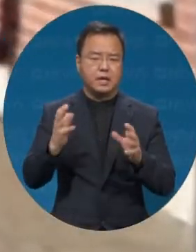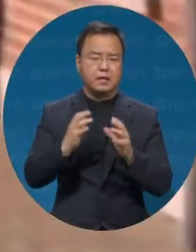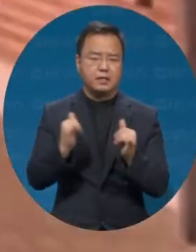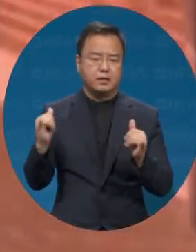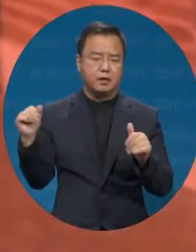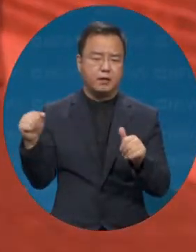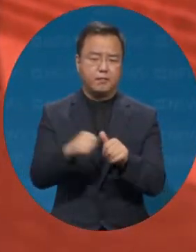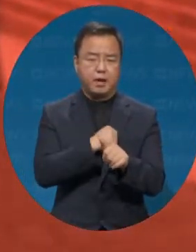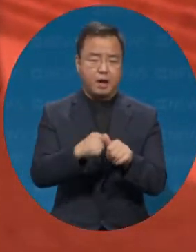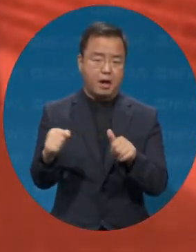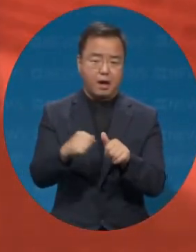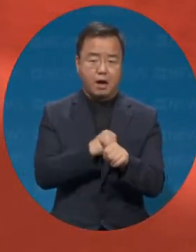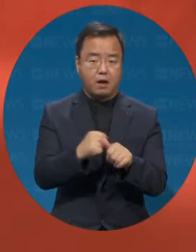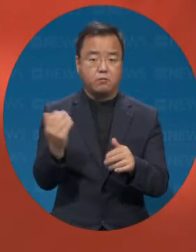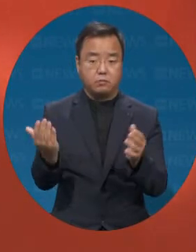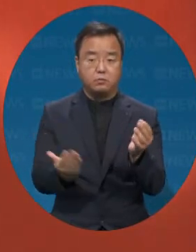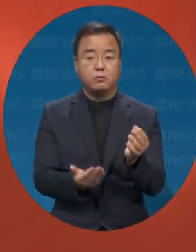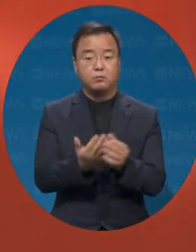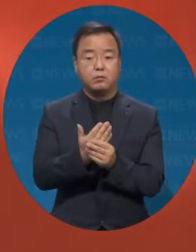일이 발생했습니다.